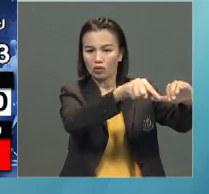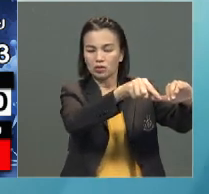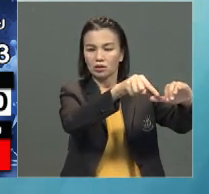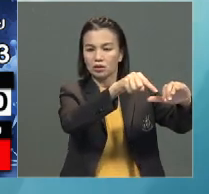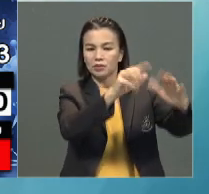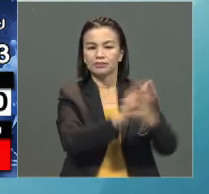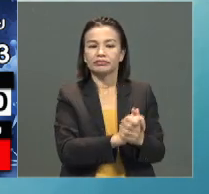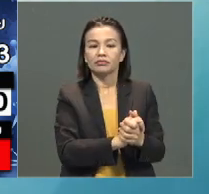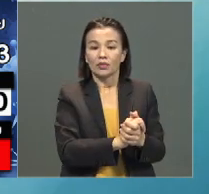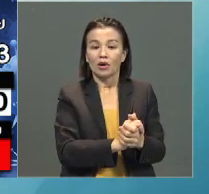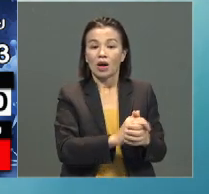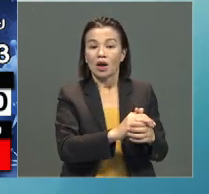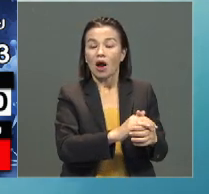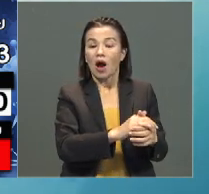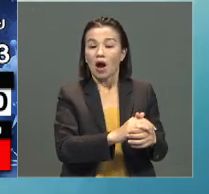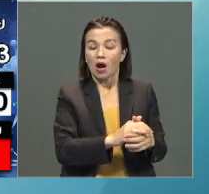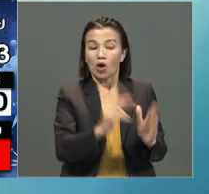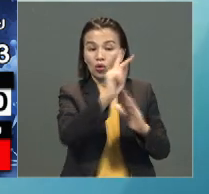ก็ดันถิ่นก็ได้นะครับซึ่งก็เป็นพื้นที่ของท่านแล้วขอให้อยู่ตรงนั้นสิบสี่วันนะครับซึ่งนี้อยู่ในมาตรการเมื่อเดินทางมาถึงในข้อ4